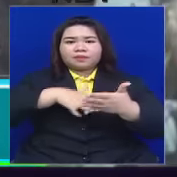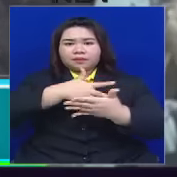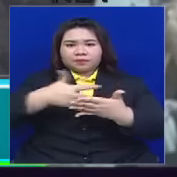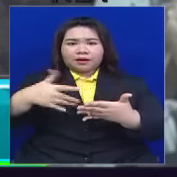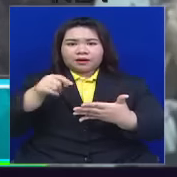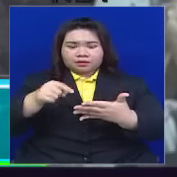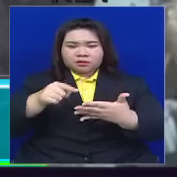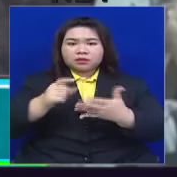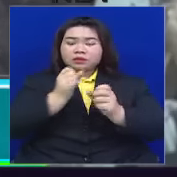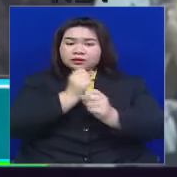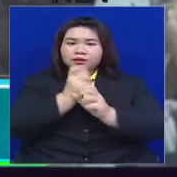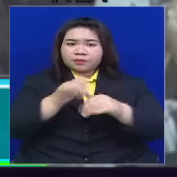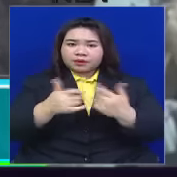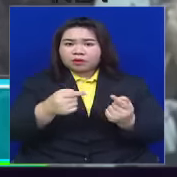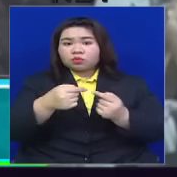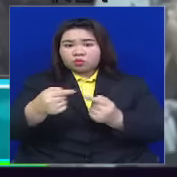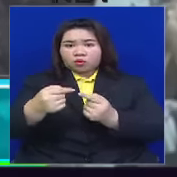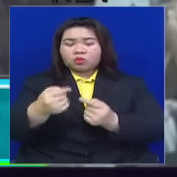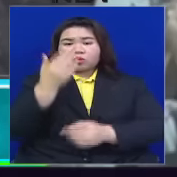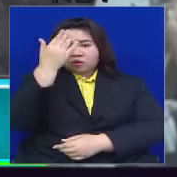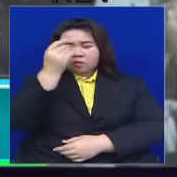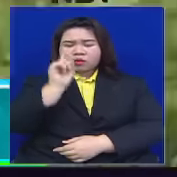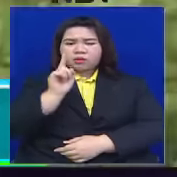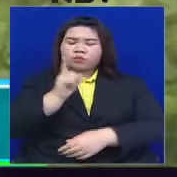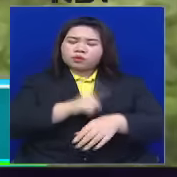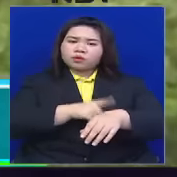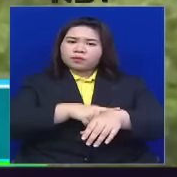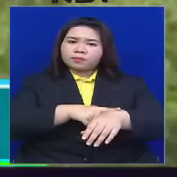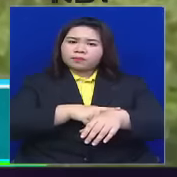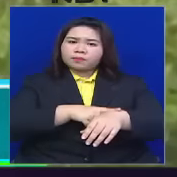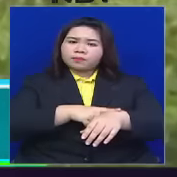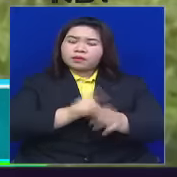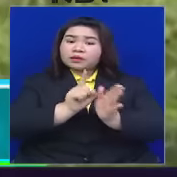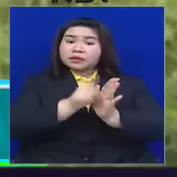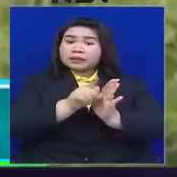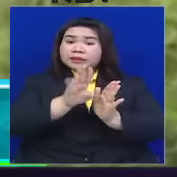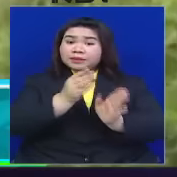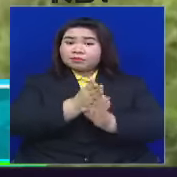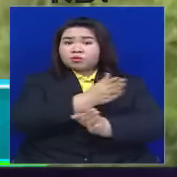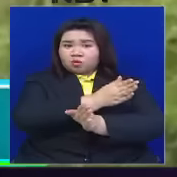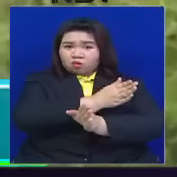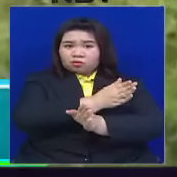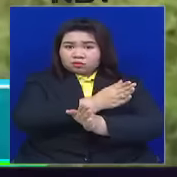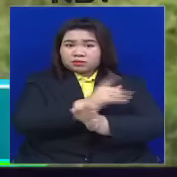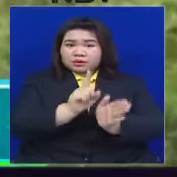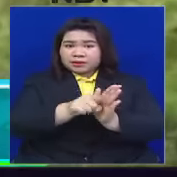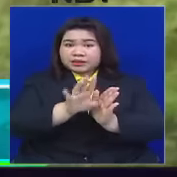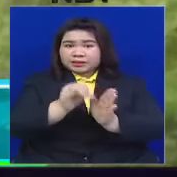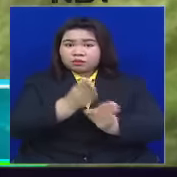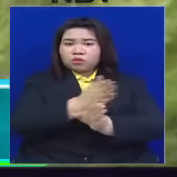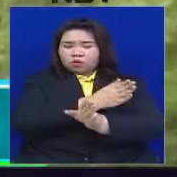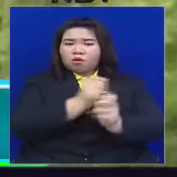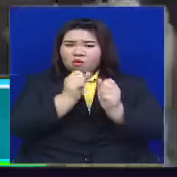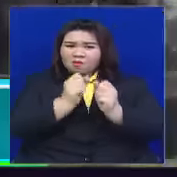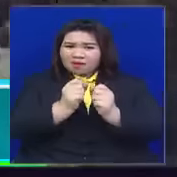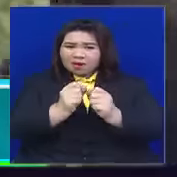ะดำเนินการต่อไปอย่างไรเพราะว่าเมื่อประมาณเกือบ40 นาทีนะครับก่อนที่เราจะเดินทางมาจุดนี้เราพยายามเดิน